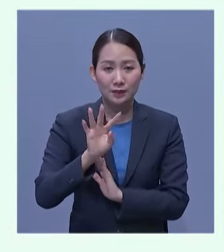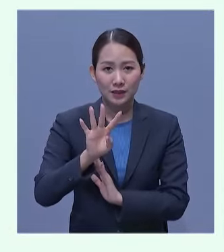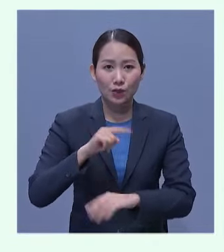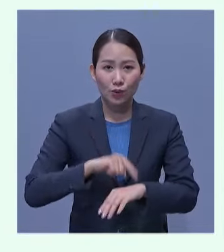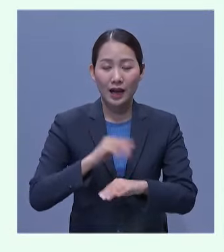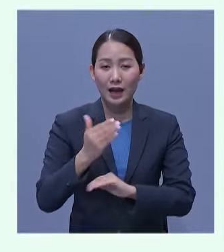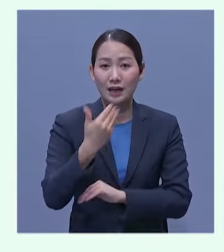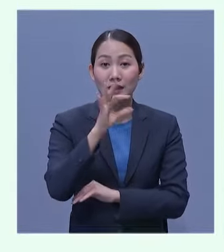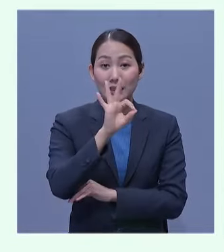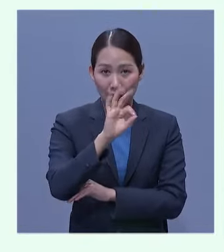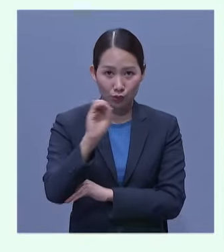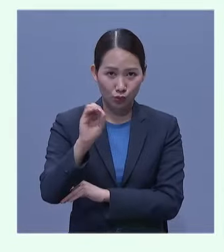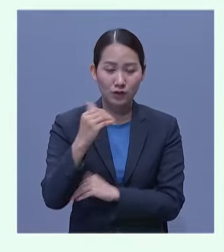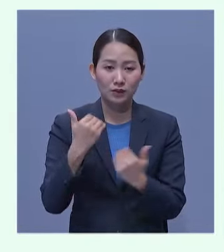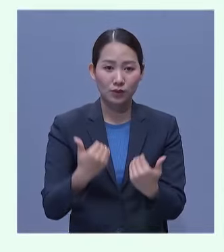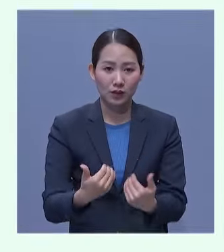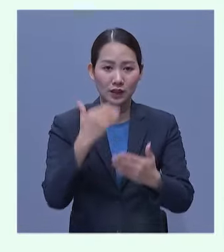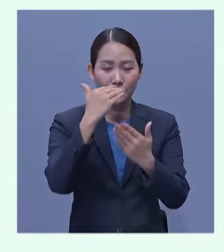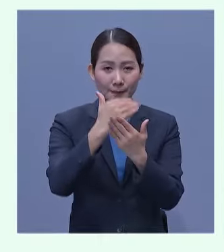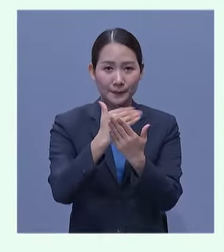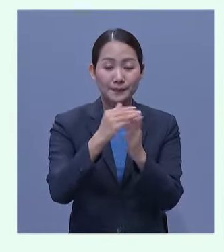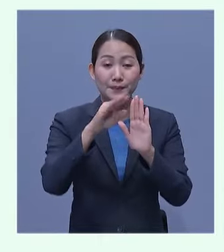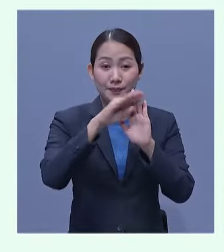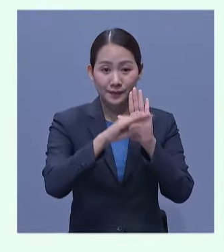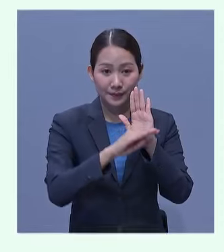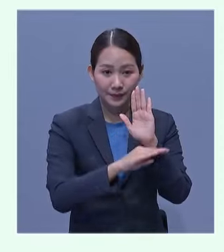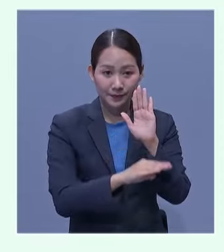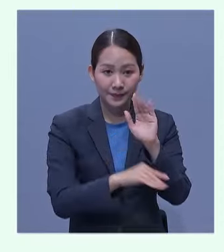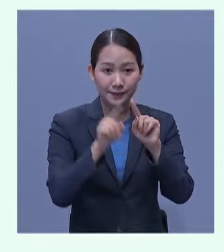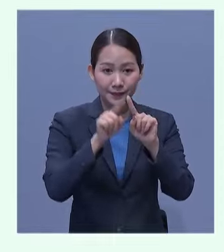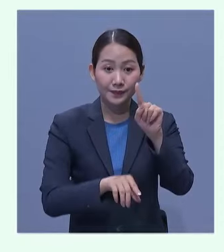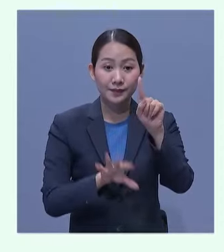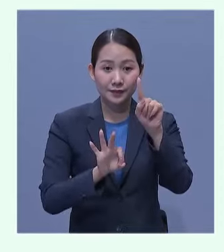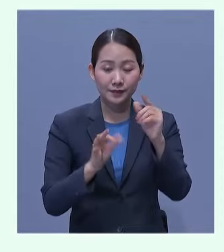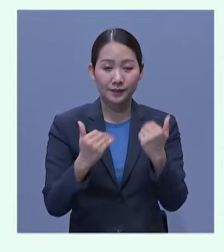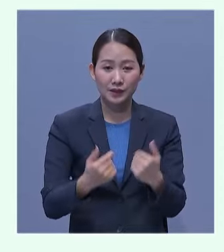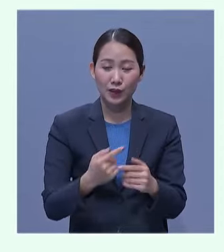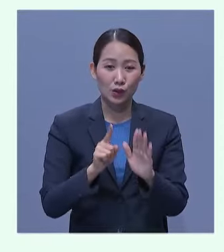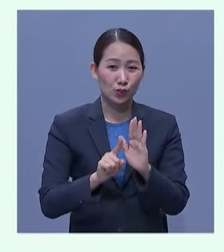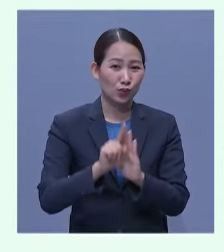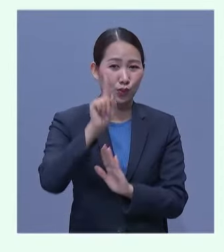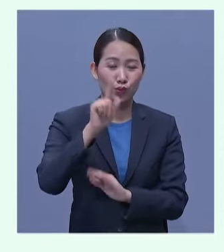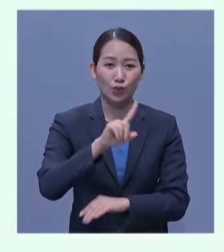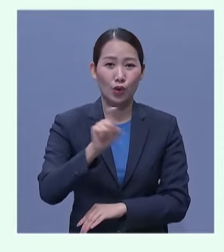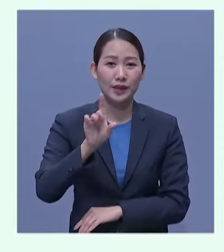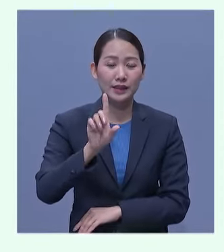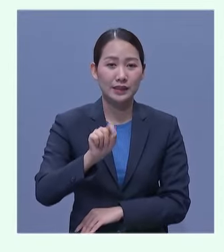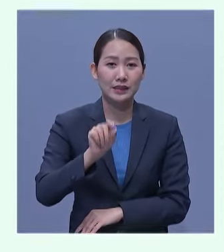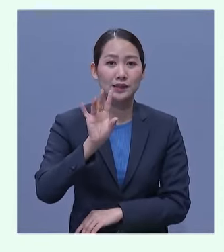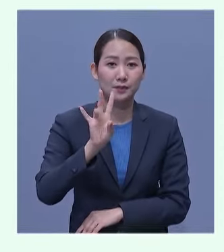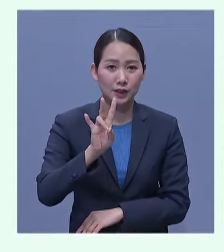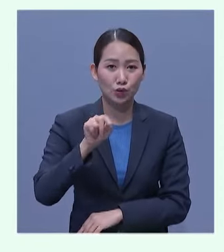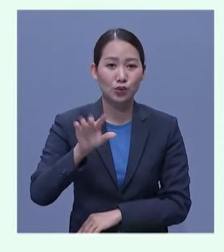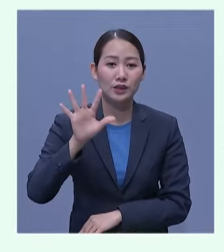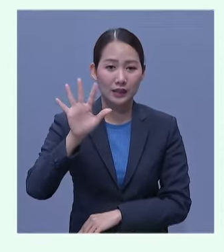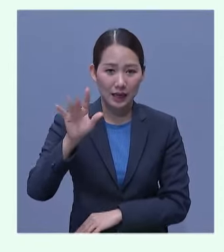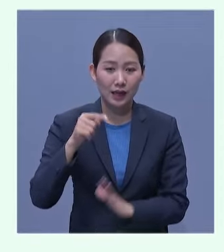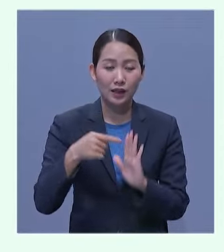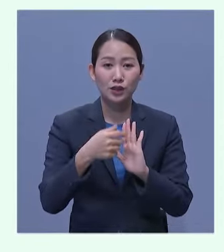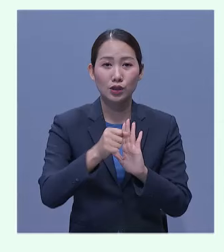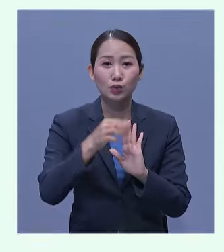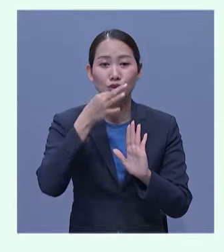พบ 5จังหวัดค่าฝุ่น PM 2.5สูงสุดนะครับก็คือสมุทรสงคราม 127.5ไมโครกรัมต่อลูกบาทเมตนะ